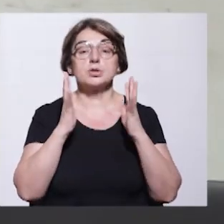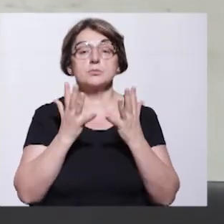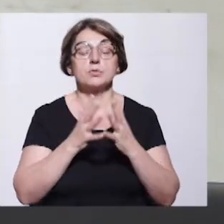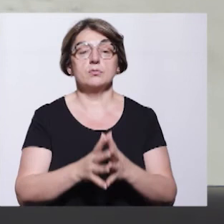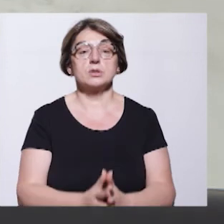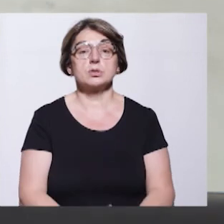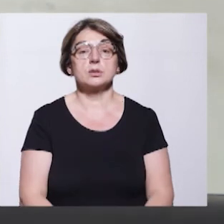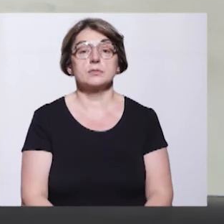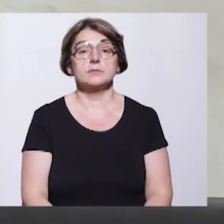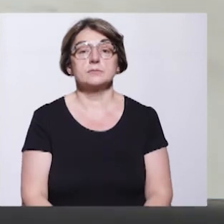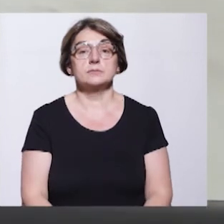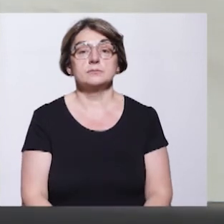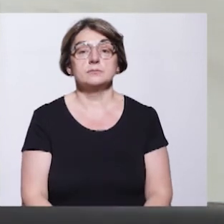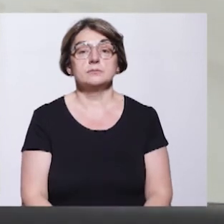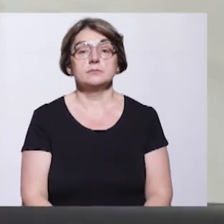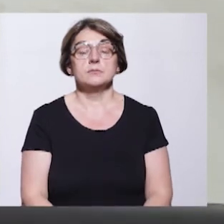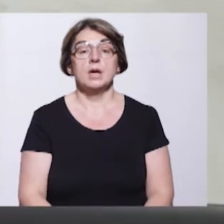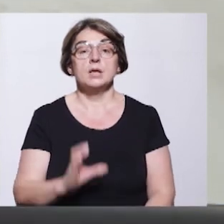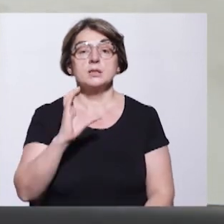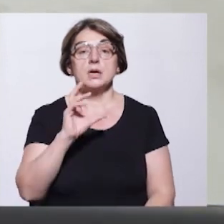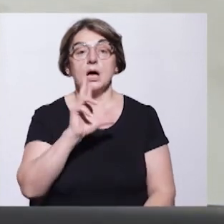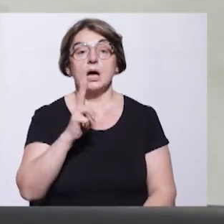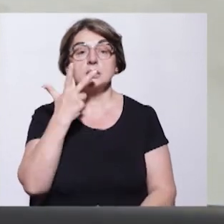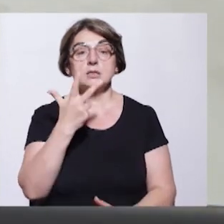ავიღოთ ამ შემთხვევაში